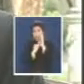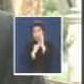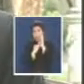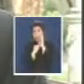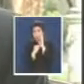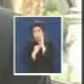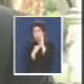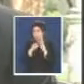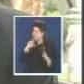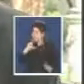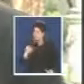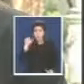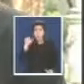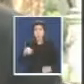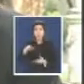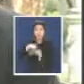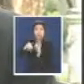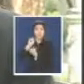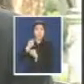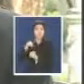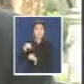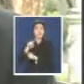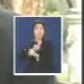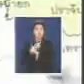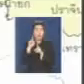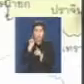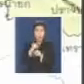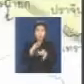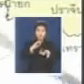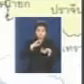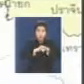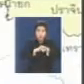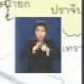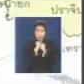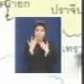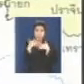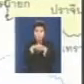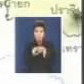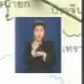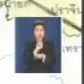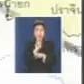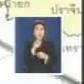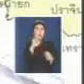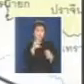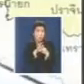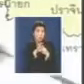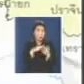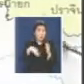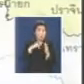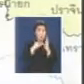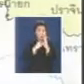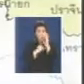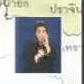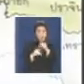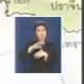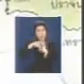ใจกลางหลักพื้นที่เศรษฐกิจแต่ต้องได้รับความร่วมมือและทำงานร่วมกันกับ ทั้งหมด ที่จังหวัดทุกจังหวั